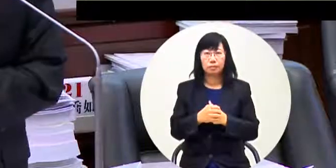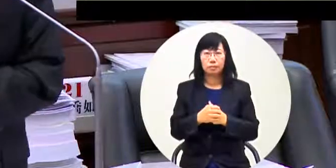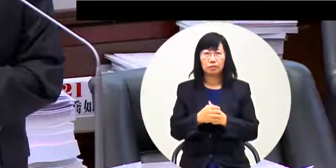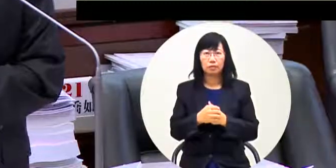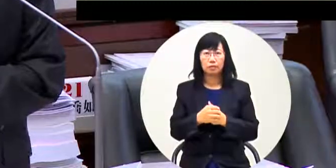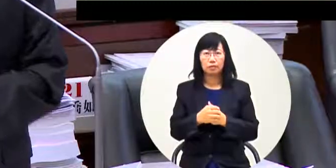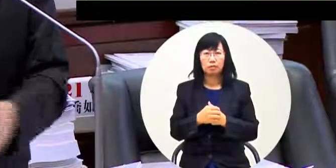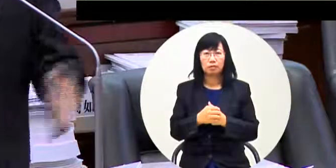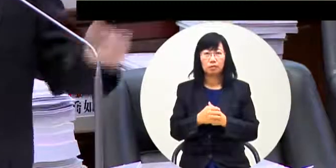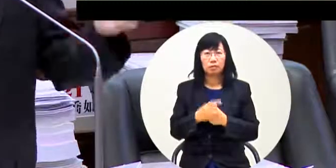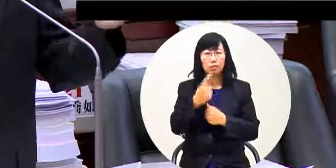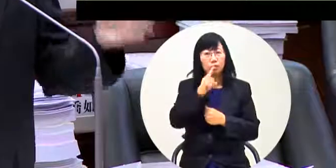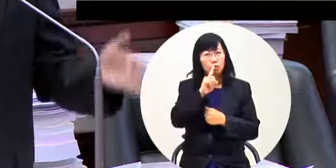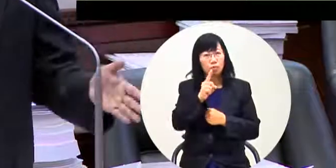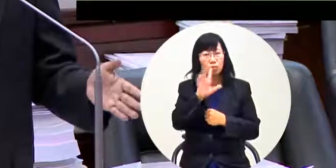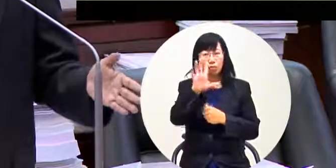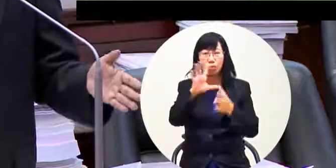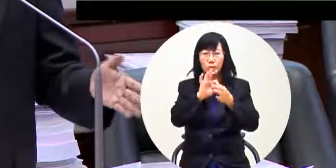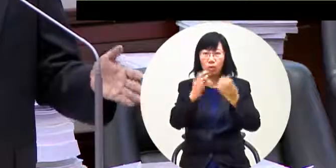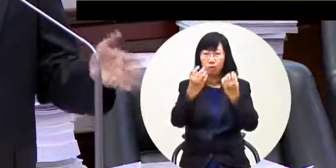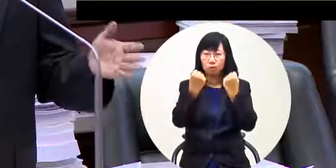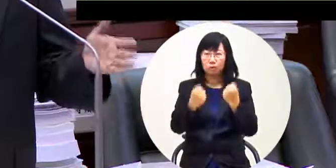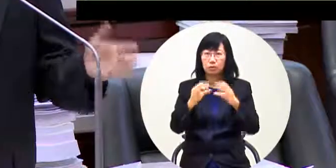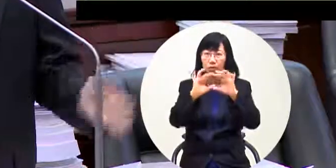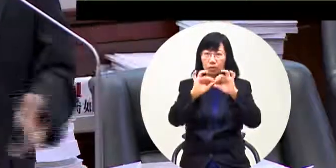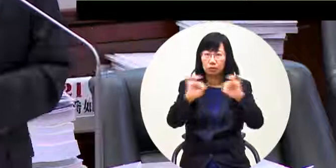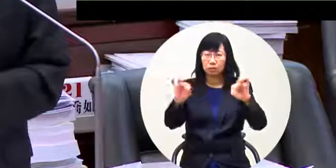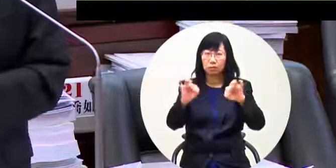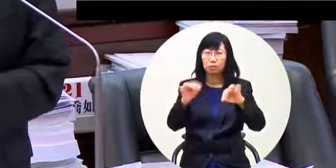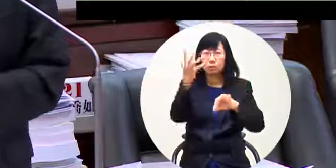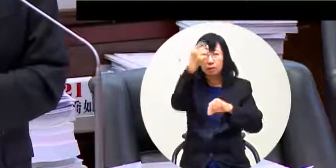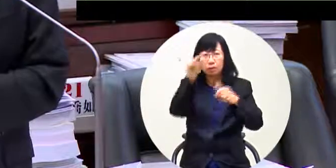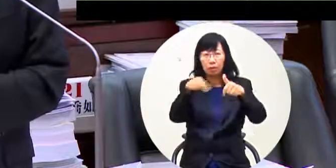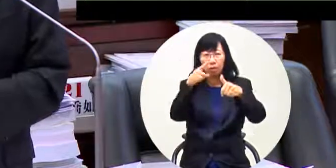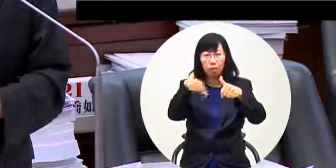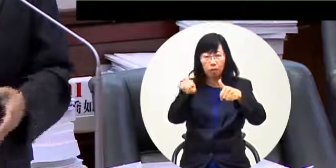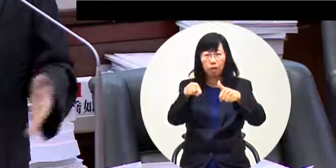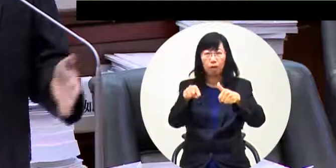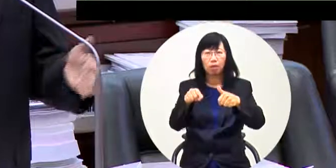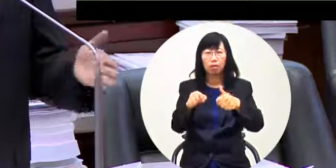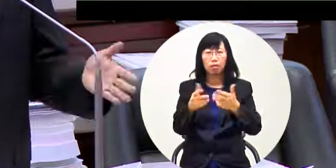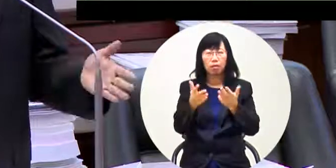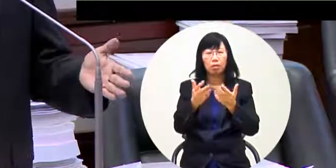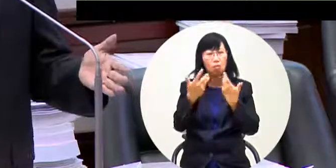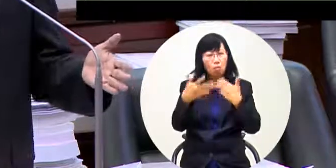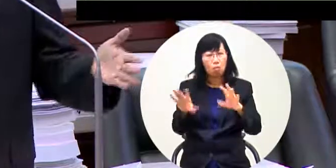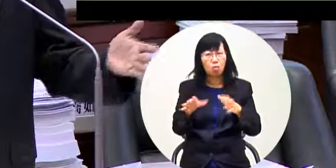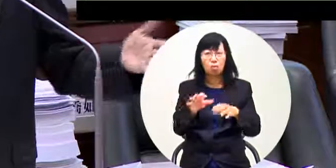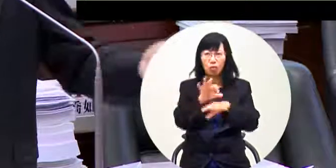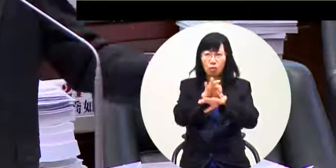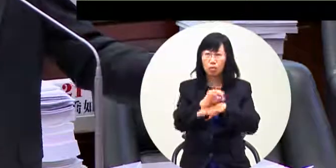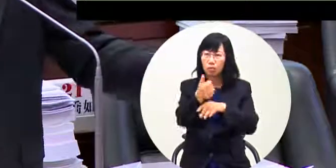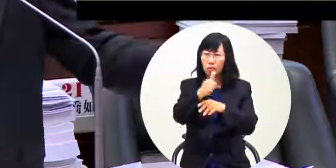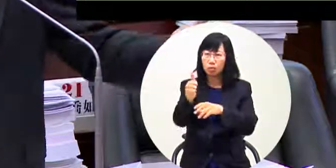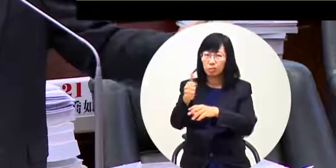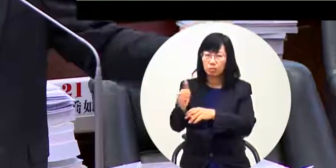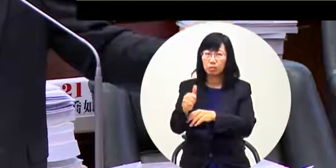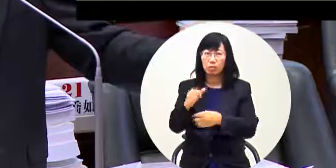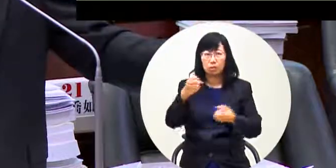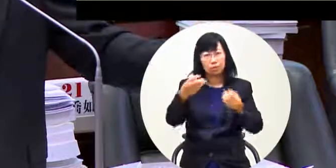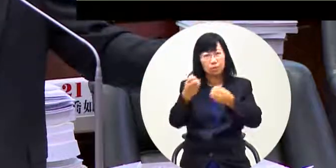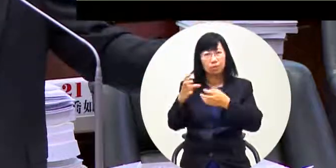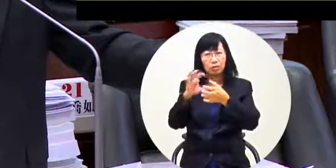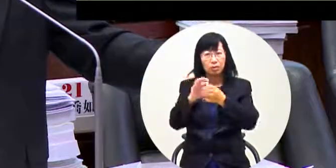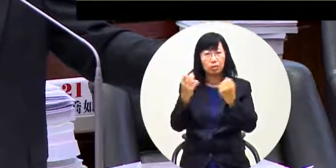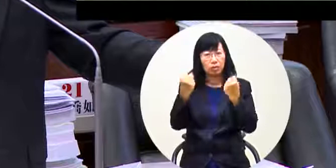化，所有的学者很多在讲在地老化，但是呢，我们发觉上次市长去参